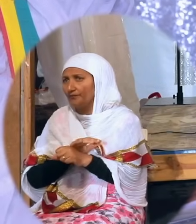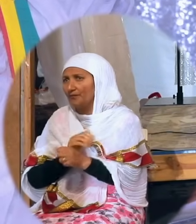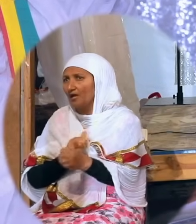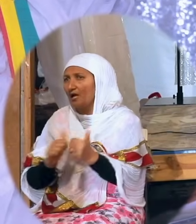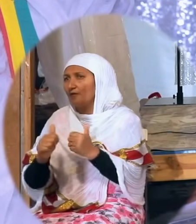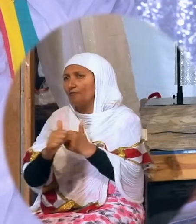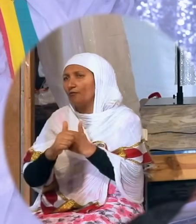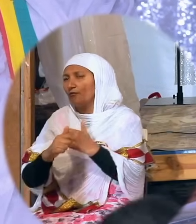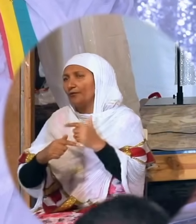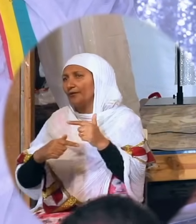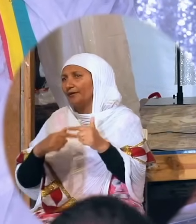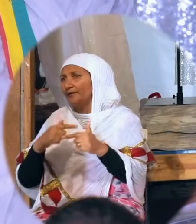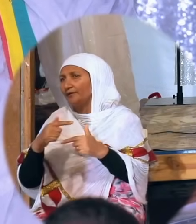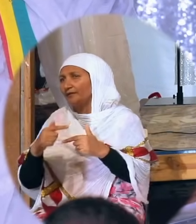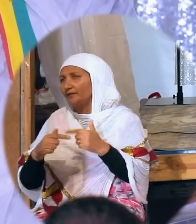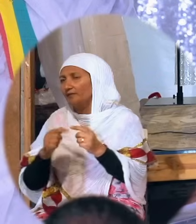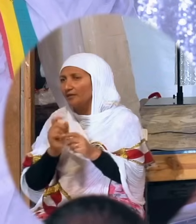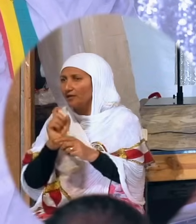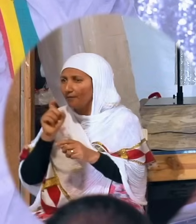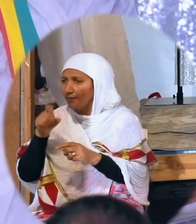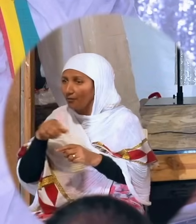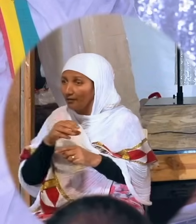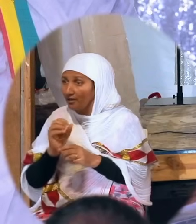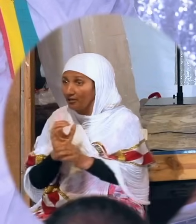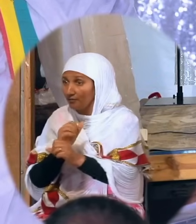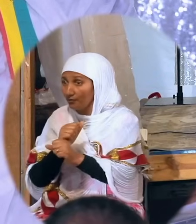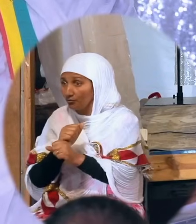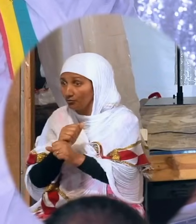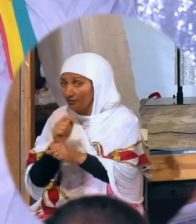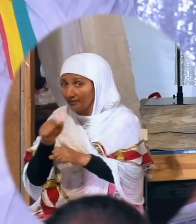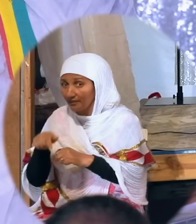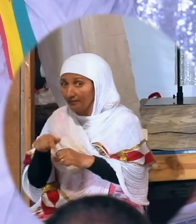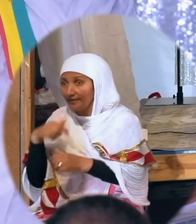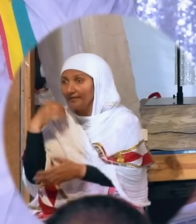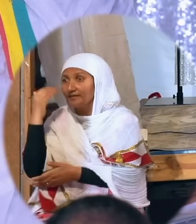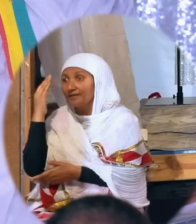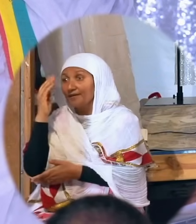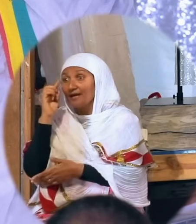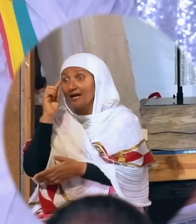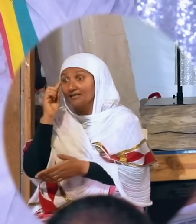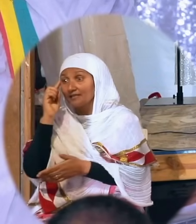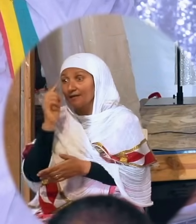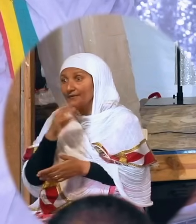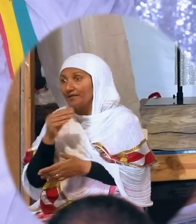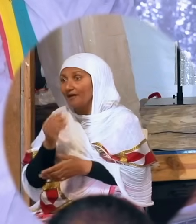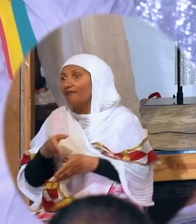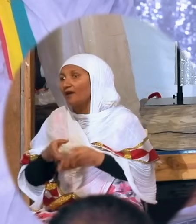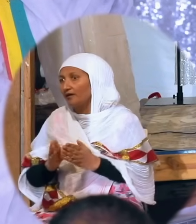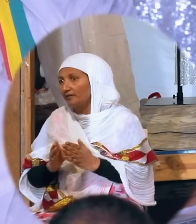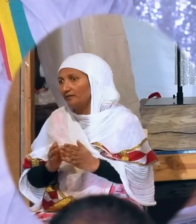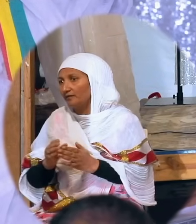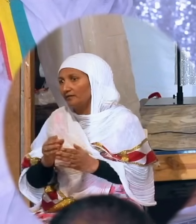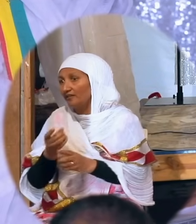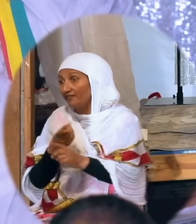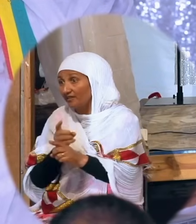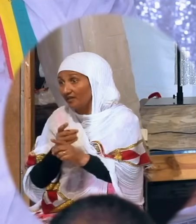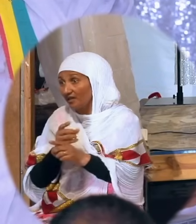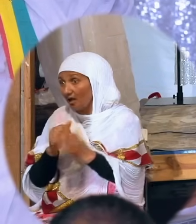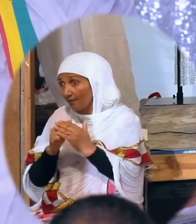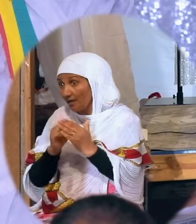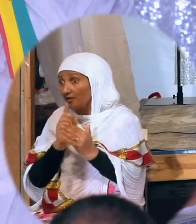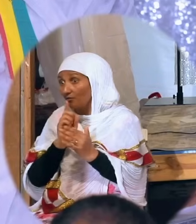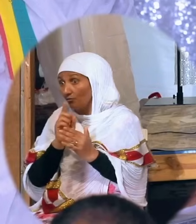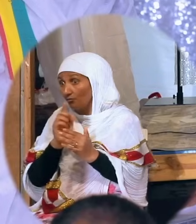አልፎ ሊሄድ የሚገባውና ሊቀበሉት የሚገባ የእግዚአብሔር ሐሳብና ፈቃድ ነው። የፈጠረን አምላክ ነው